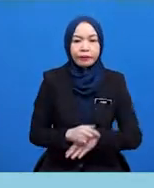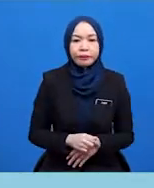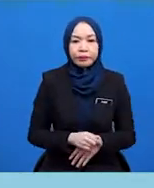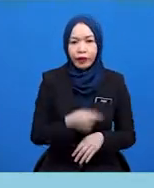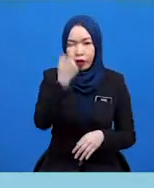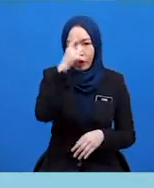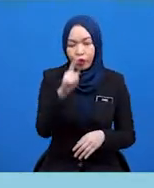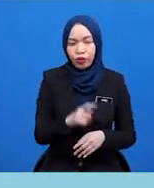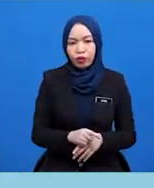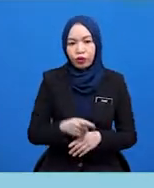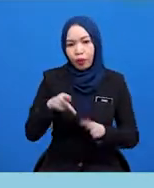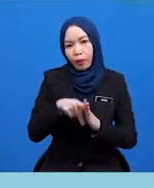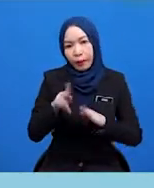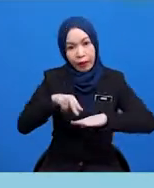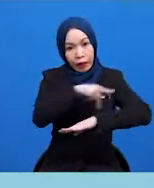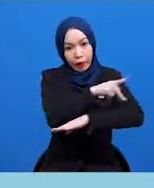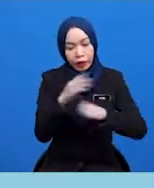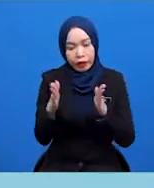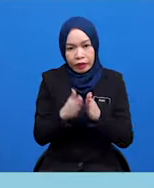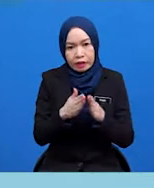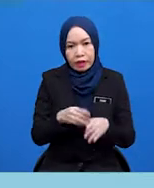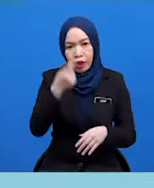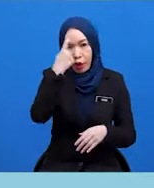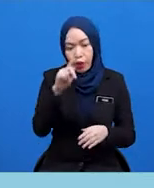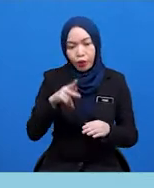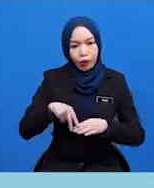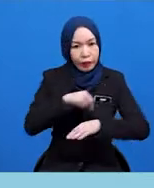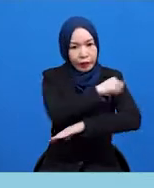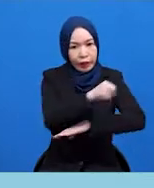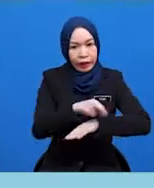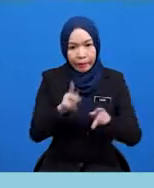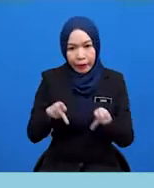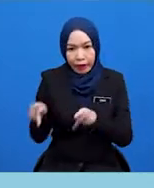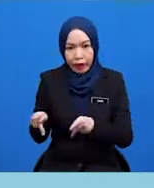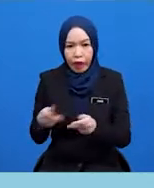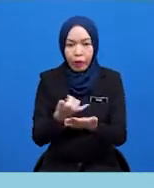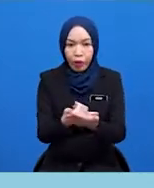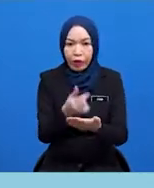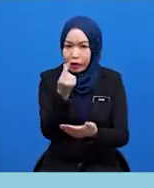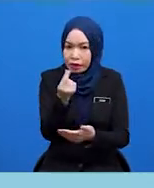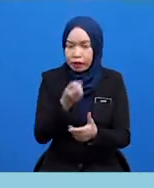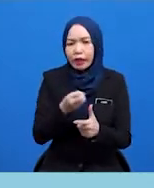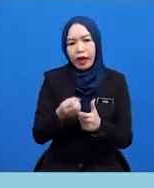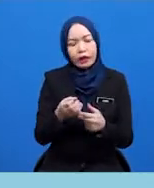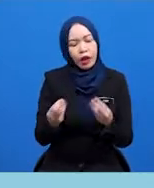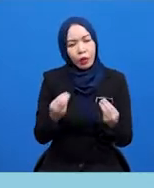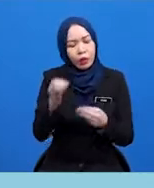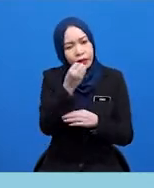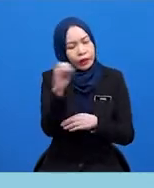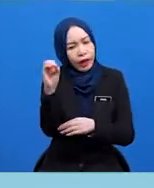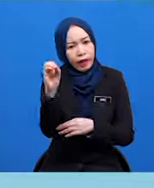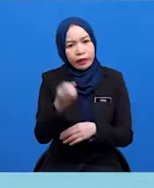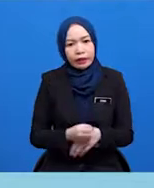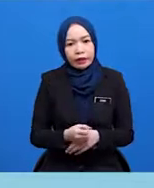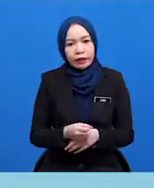pertanian pindah, modal yang digunakan adalah sedikit atau tiada langsung kerana tidak melibatkan